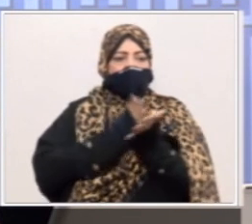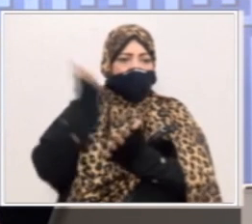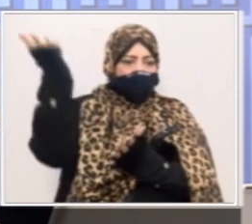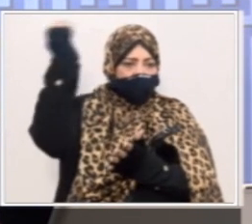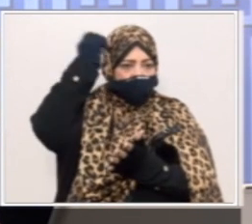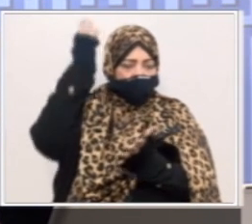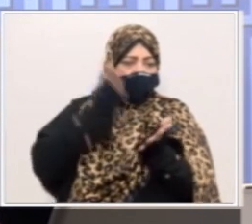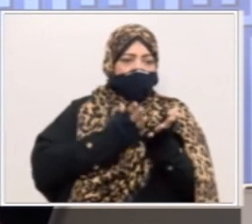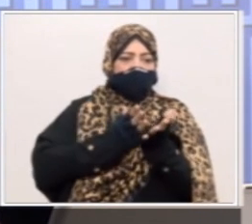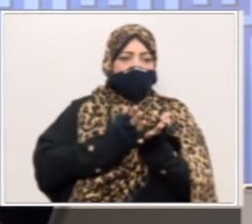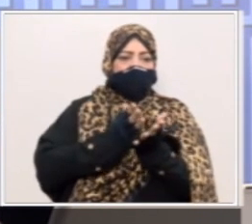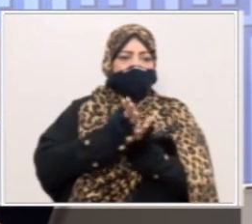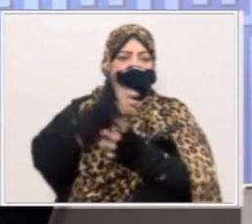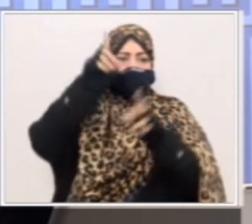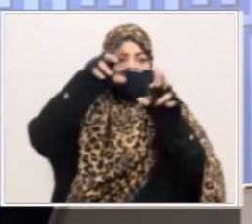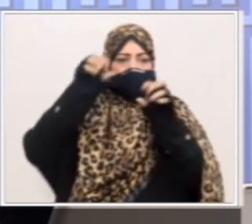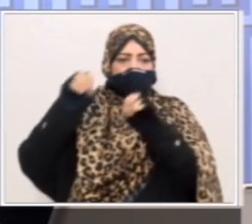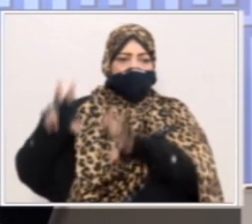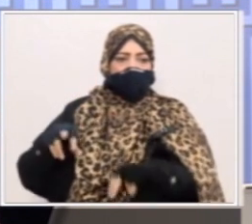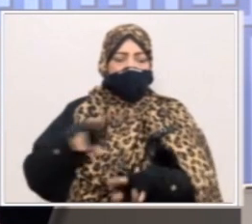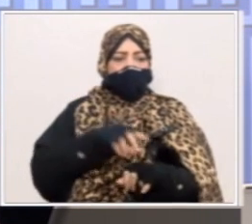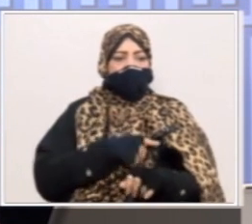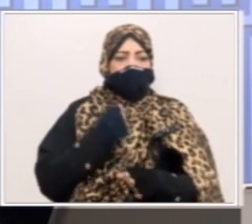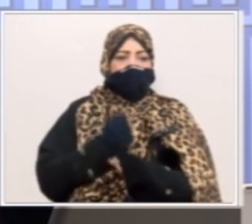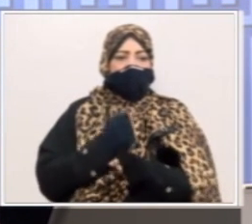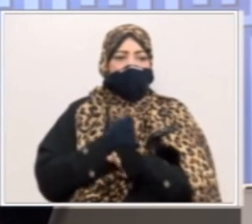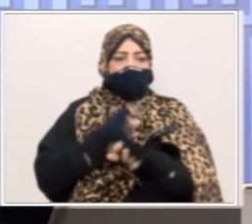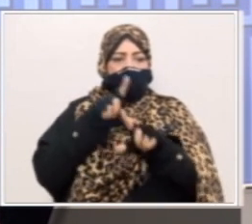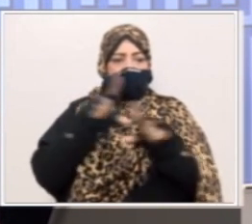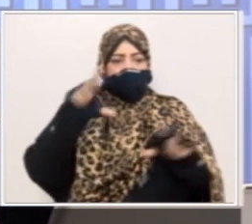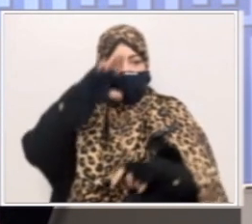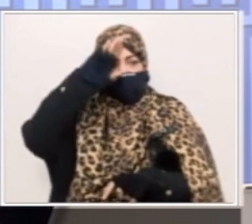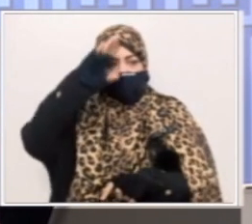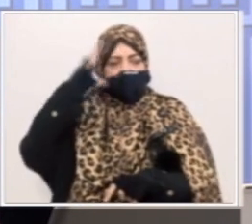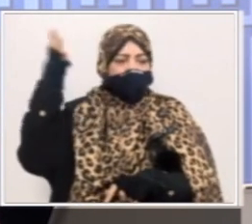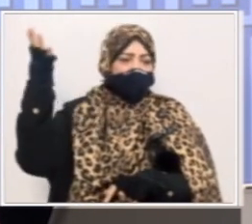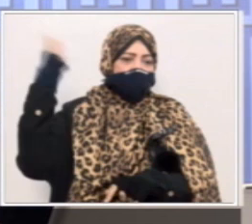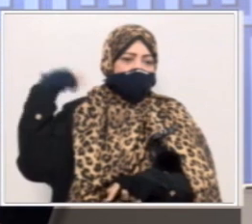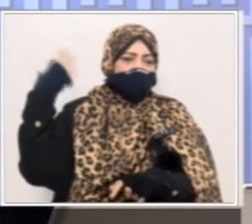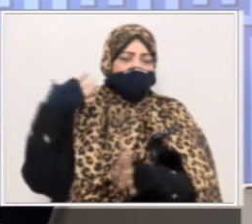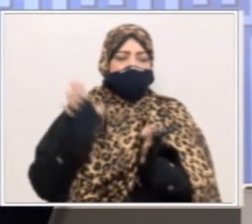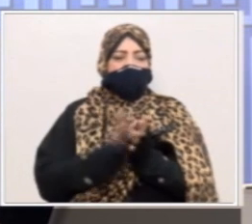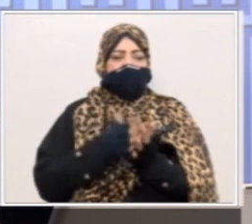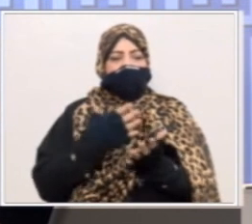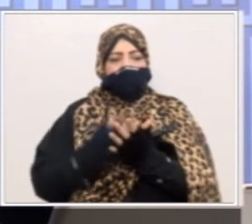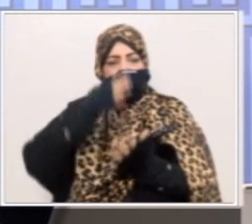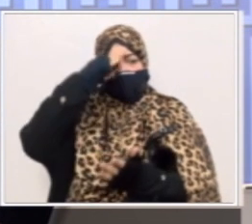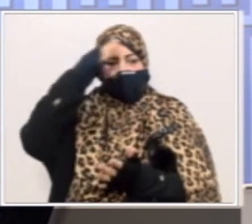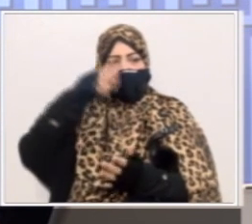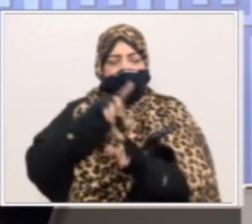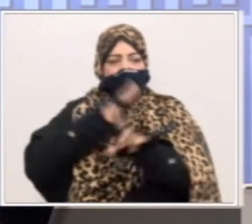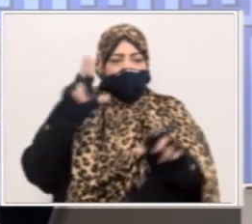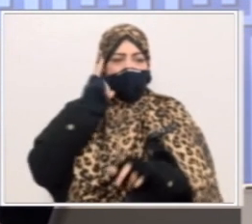الإشارة وعلى الأخت التي تترجم لإخواننا وبناتنا ونسائنا وأبائنا